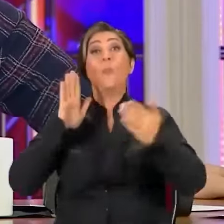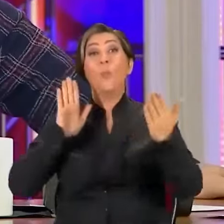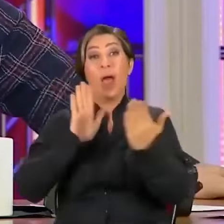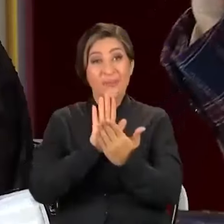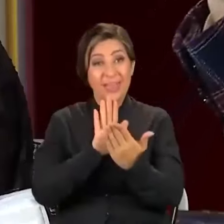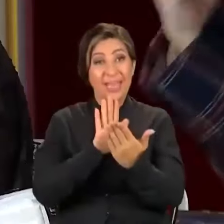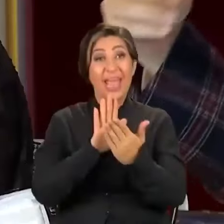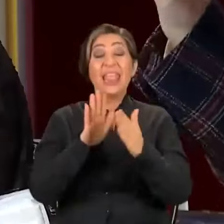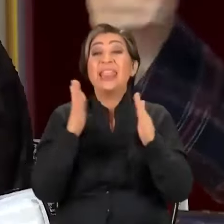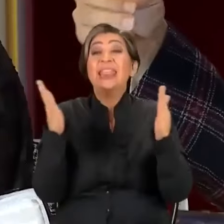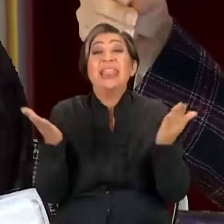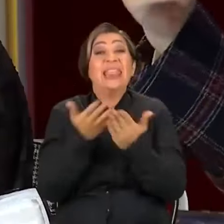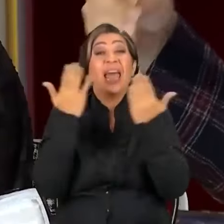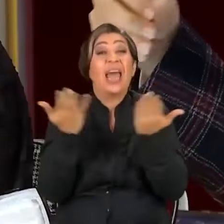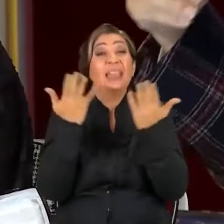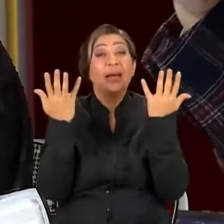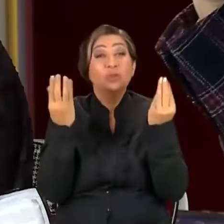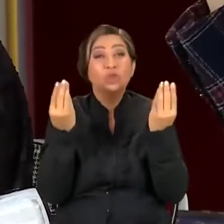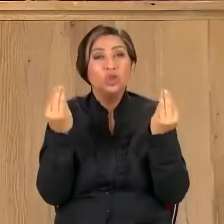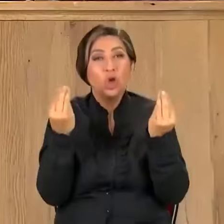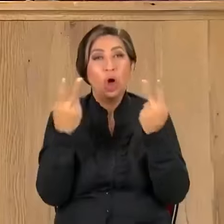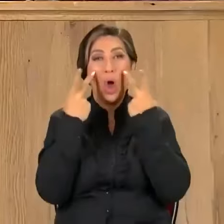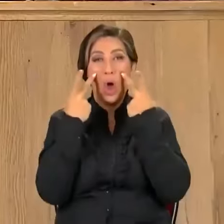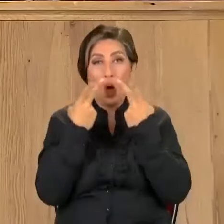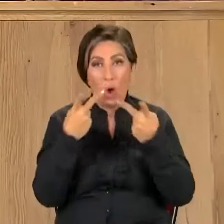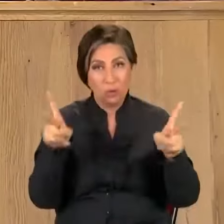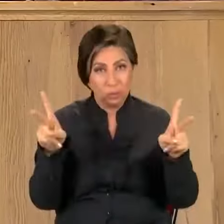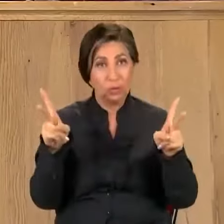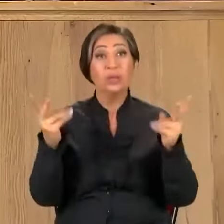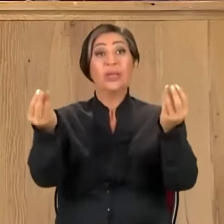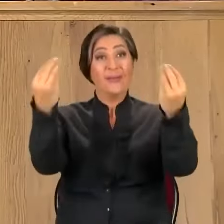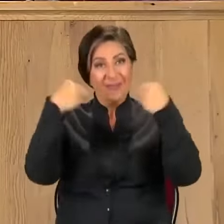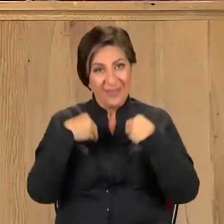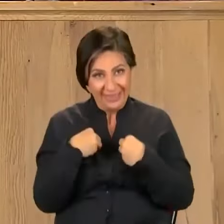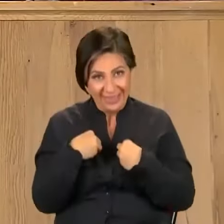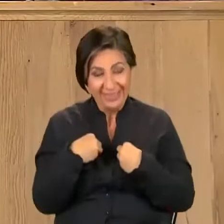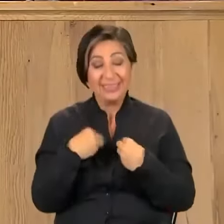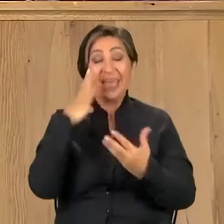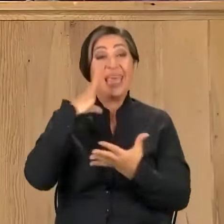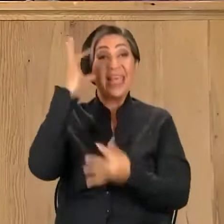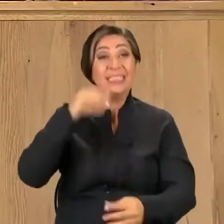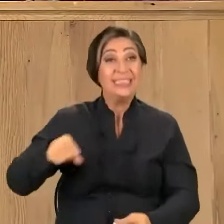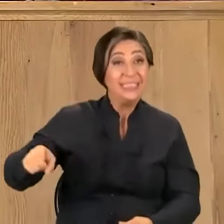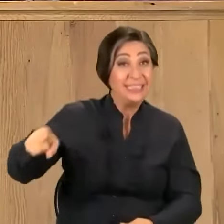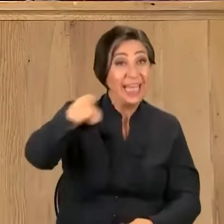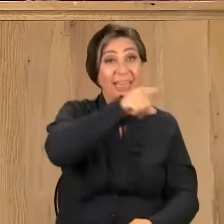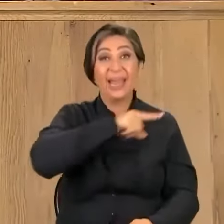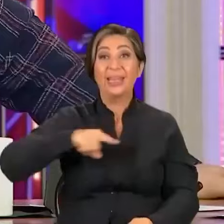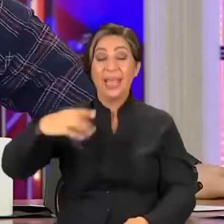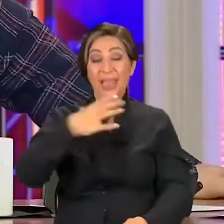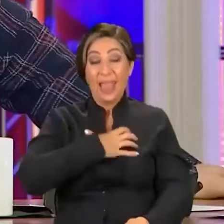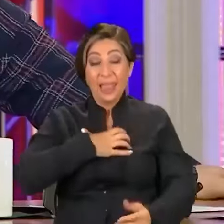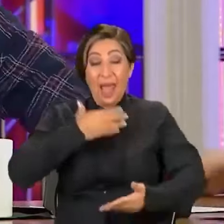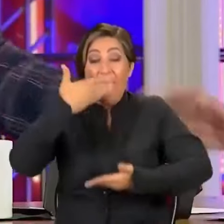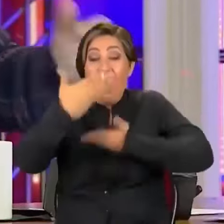muhalefetiyle, ne kadar çok özgürlük getirirseniz, insanların kendilerini